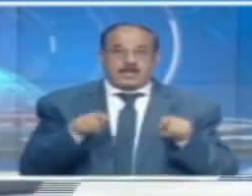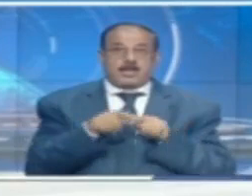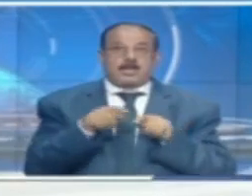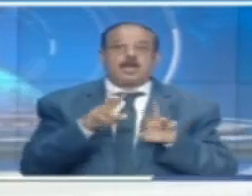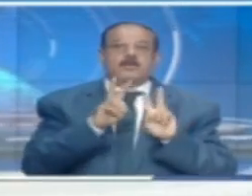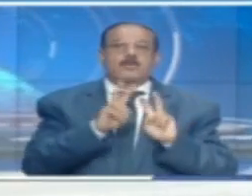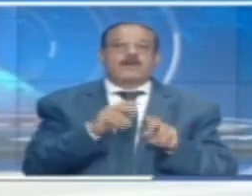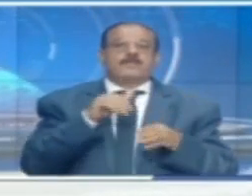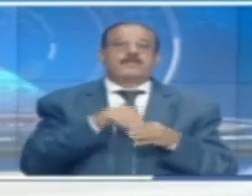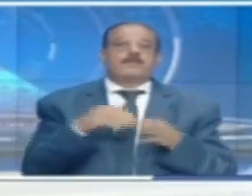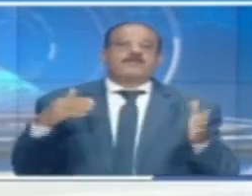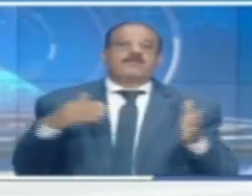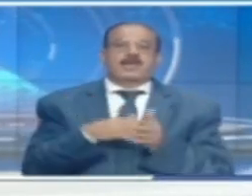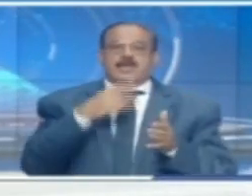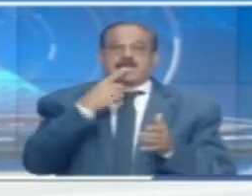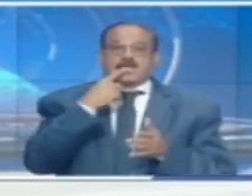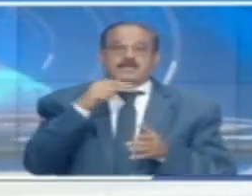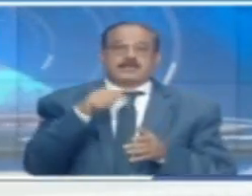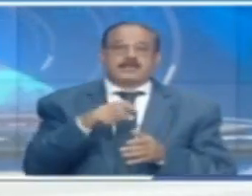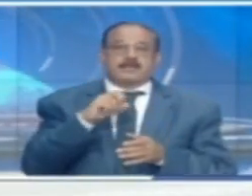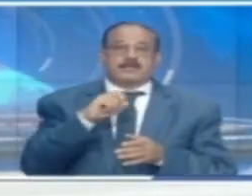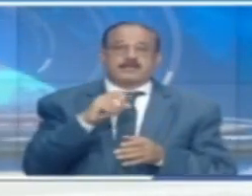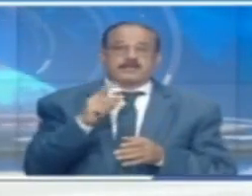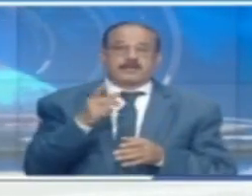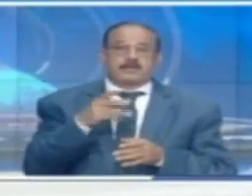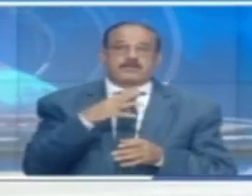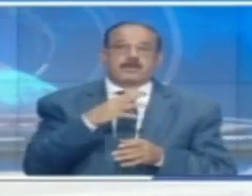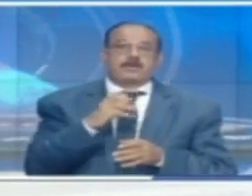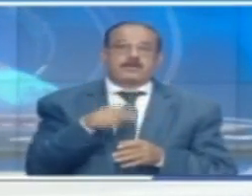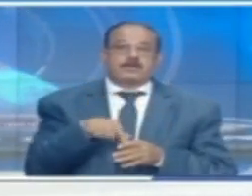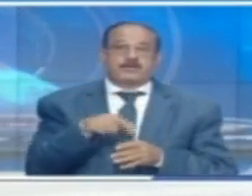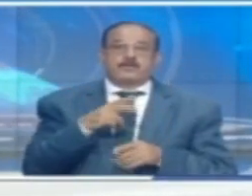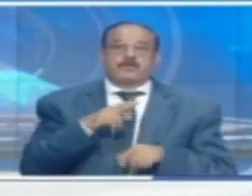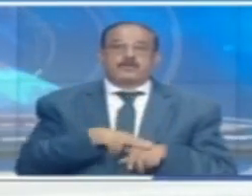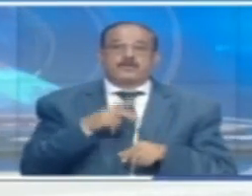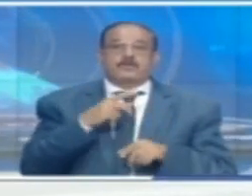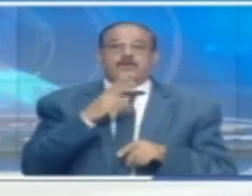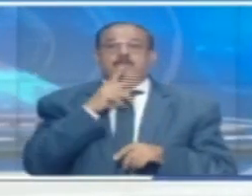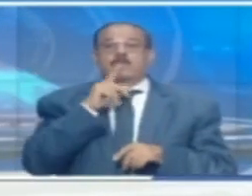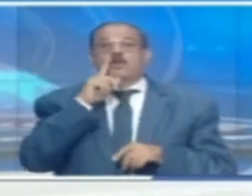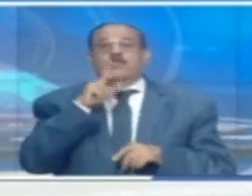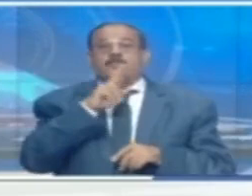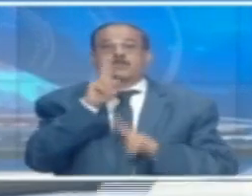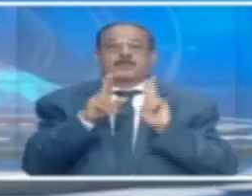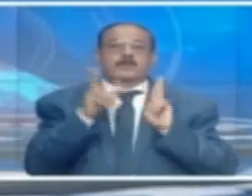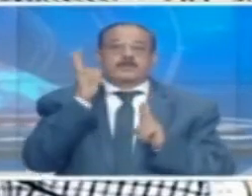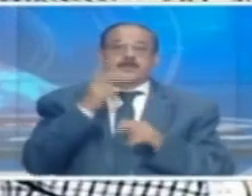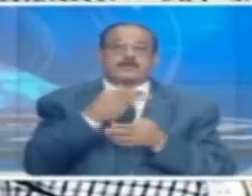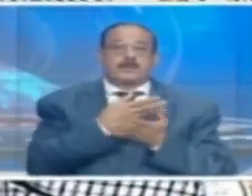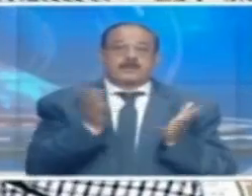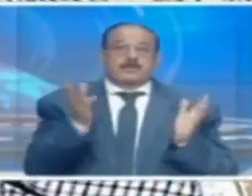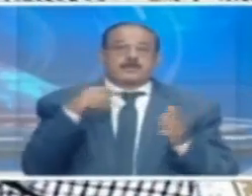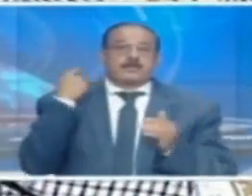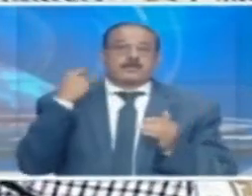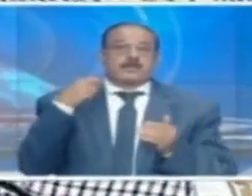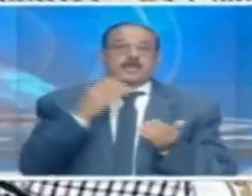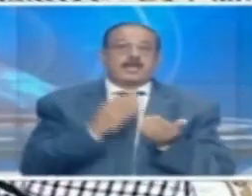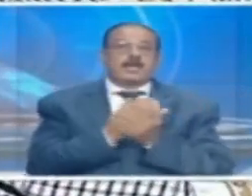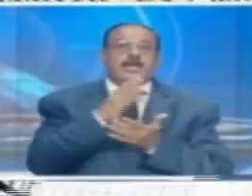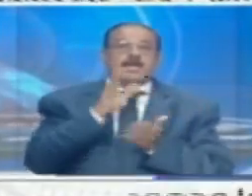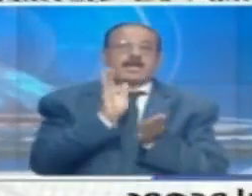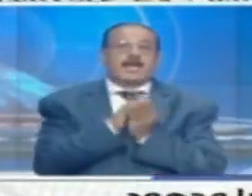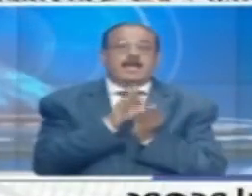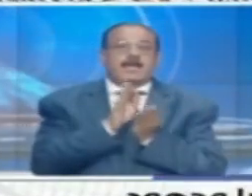إجراء الانتخابات المقررة في 24 ديسمبر المقبل. وقالت المنقوش في مؤتمر صحفي مع نظيرها الجزائري